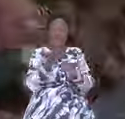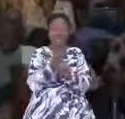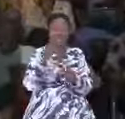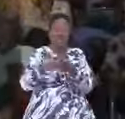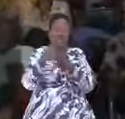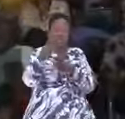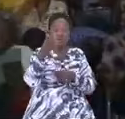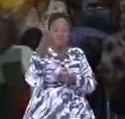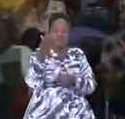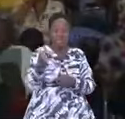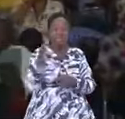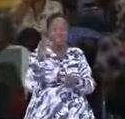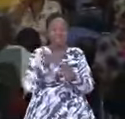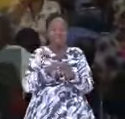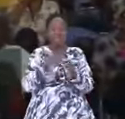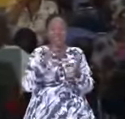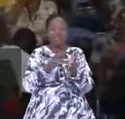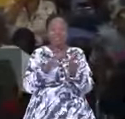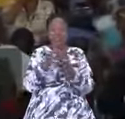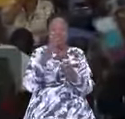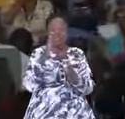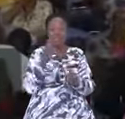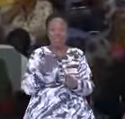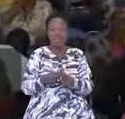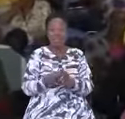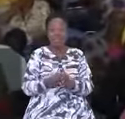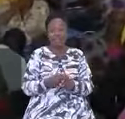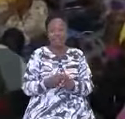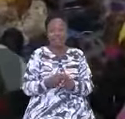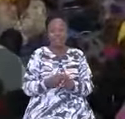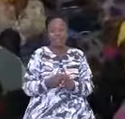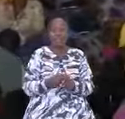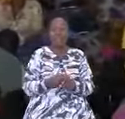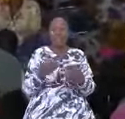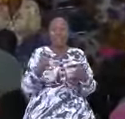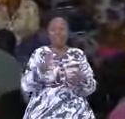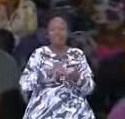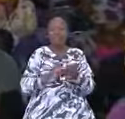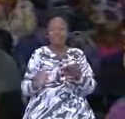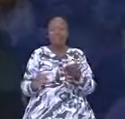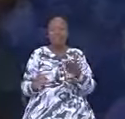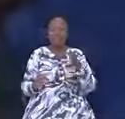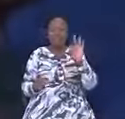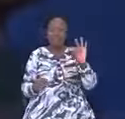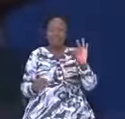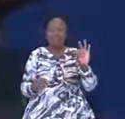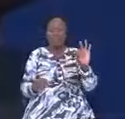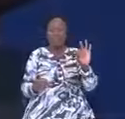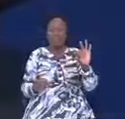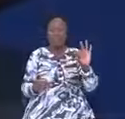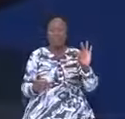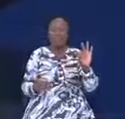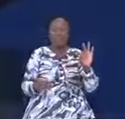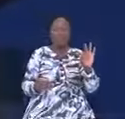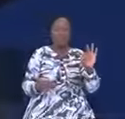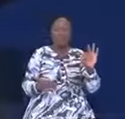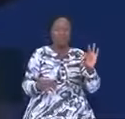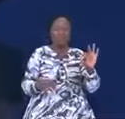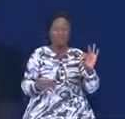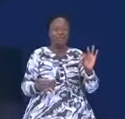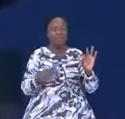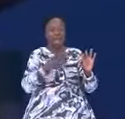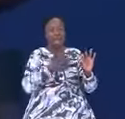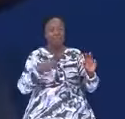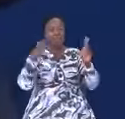jésus voyez le verset 9 mai hasselhoff moïse fit un serpent